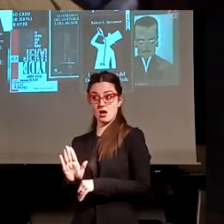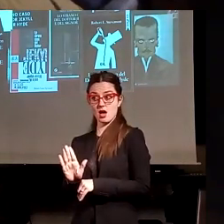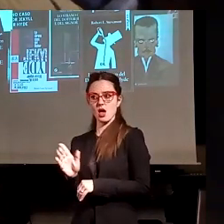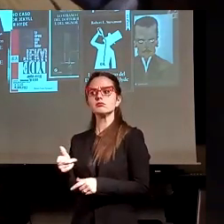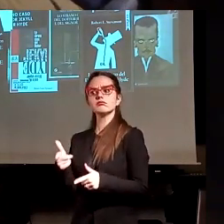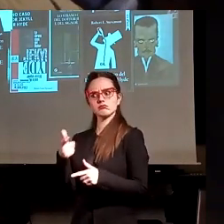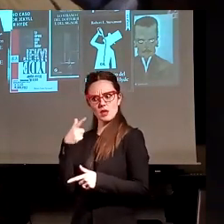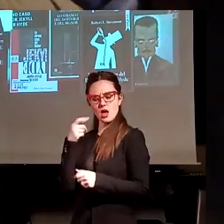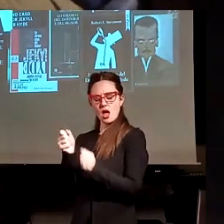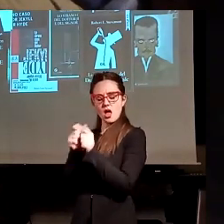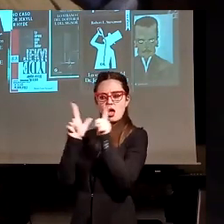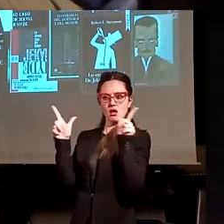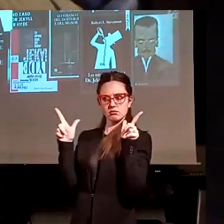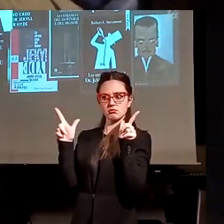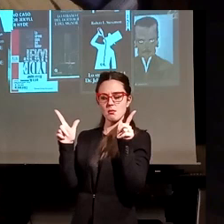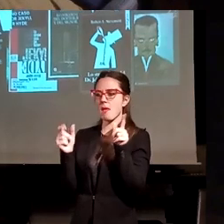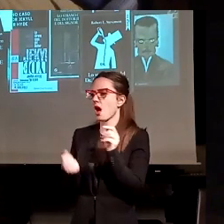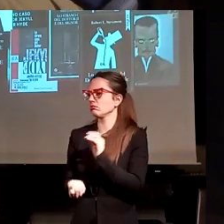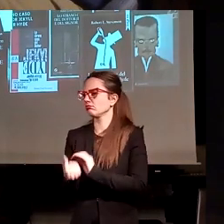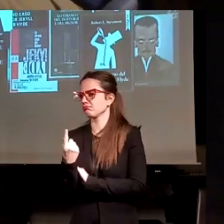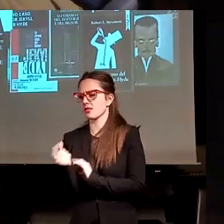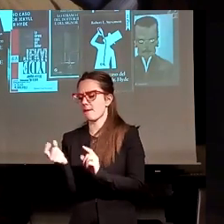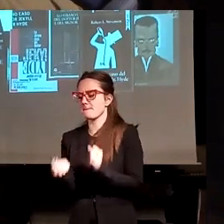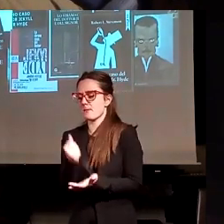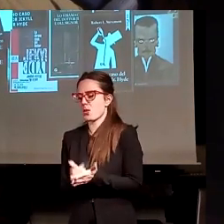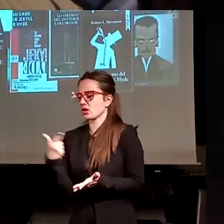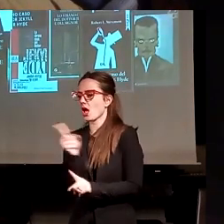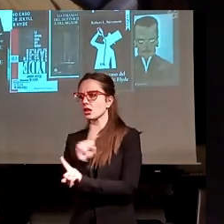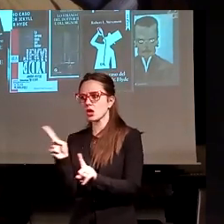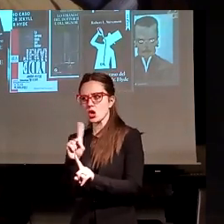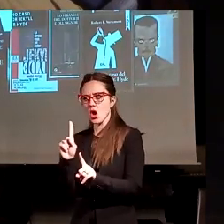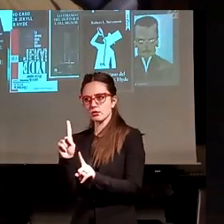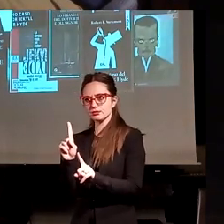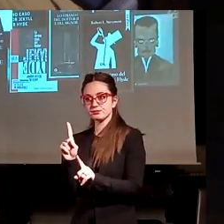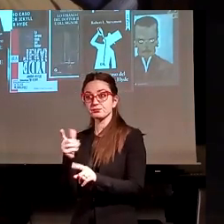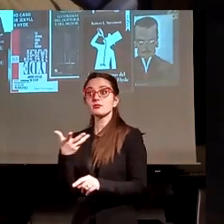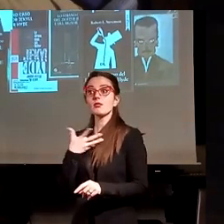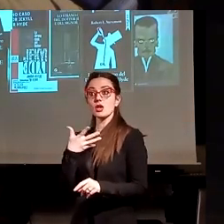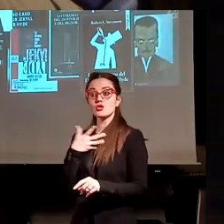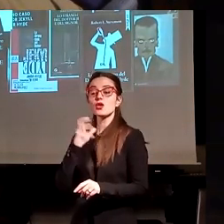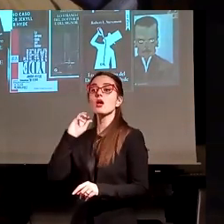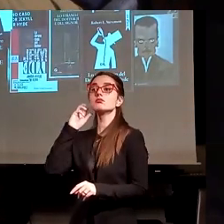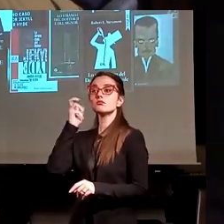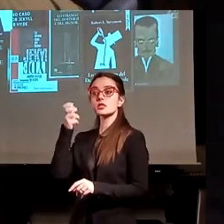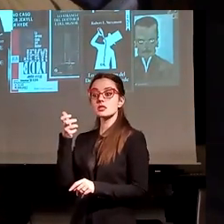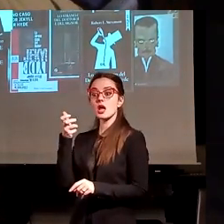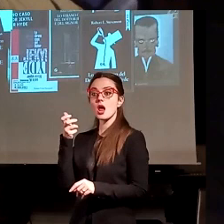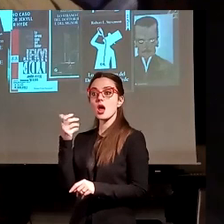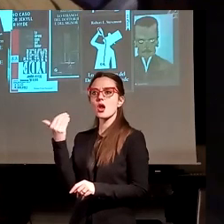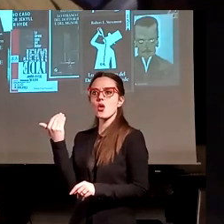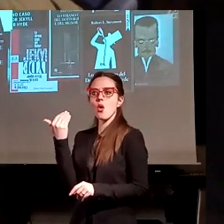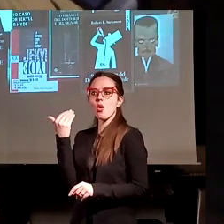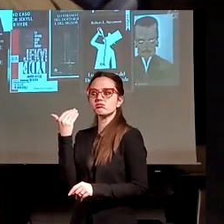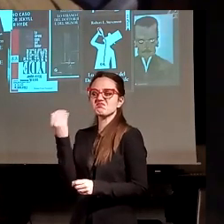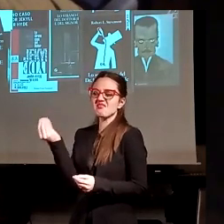quel momento la cosa importante tornerà dopo e poi compare questo strano essere il